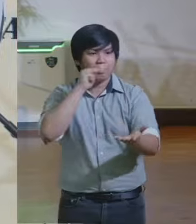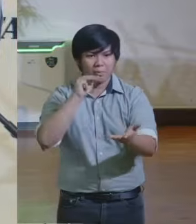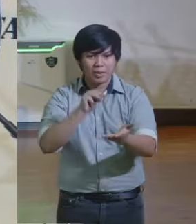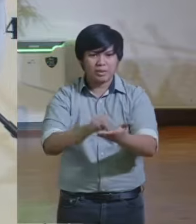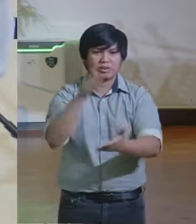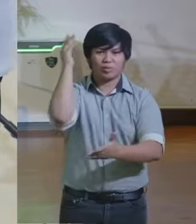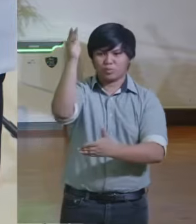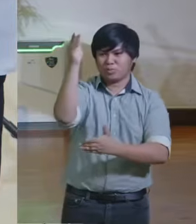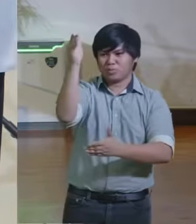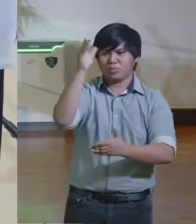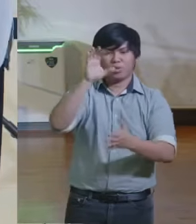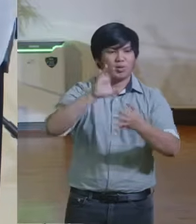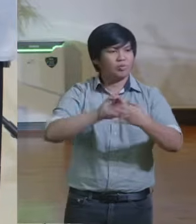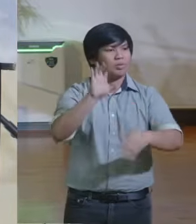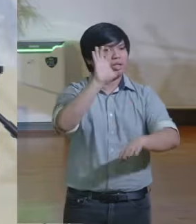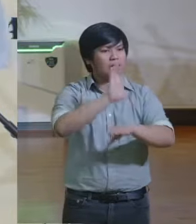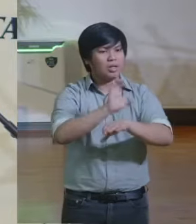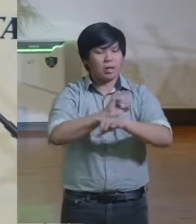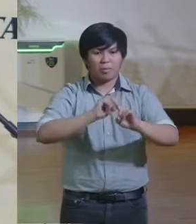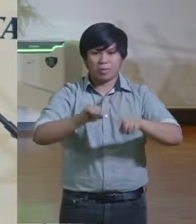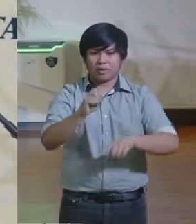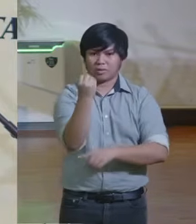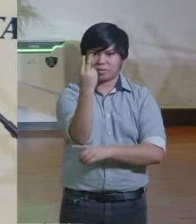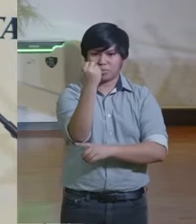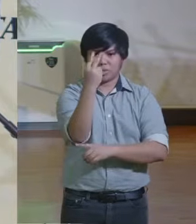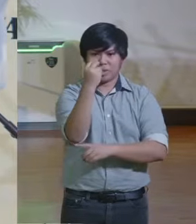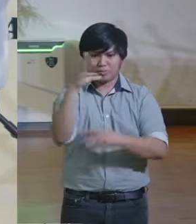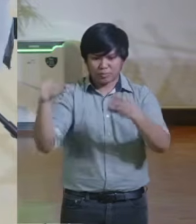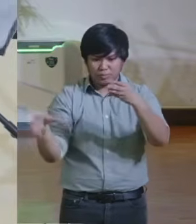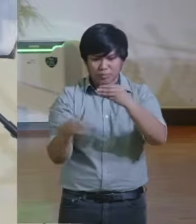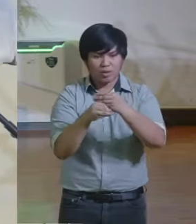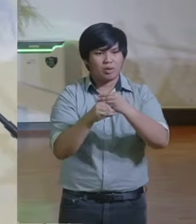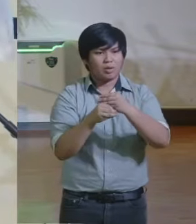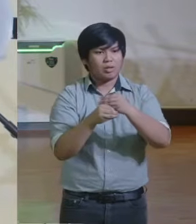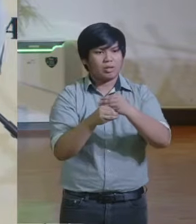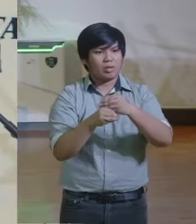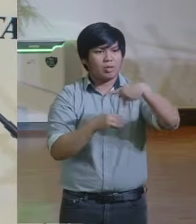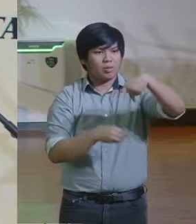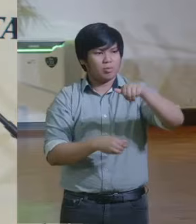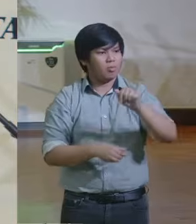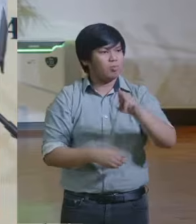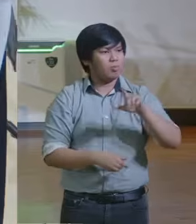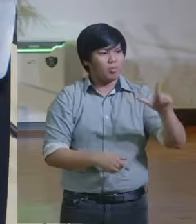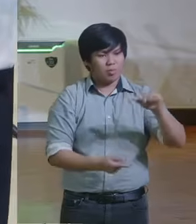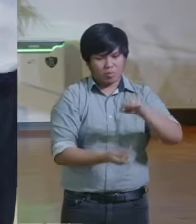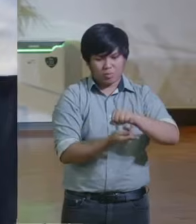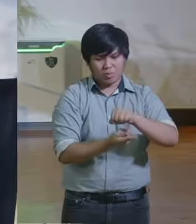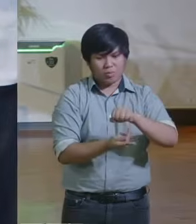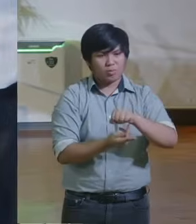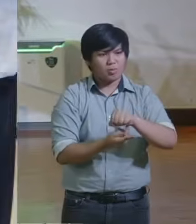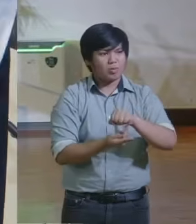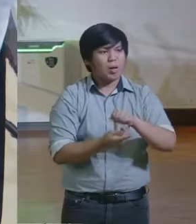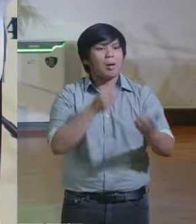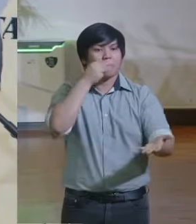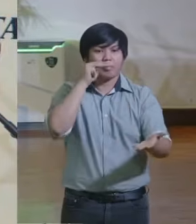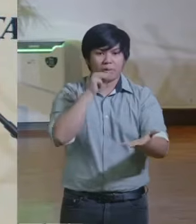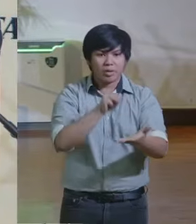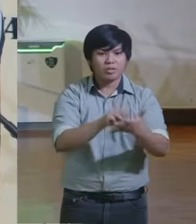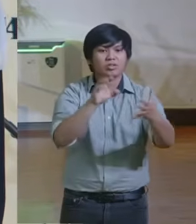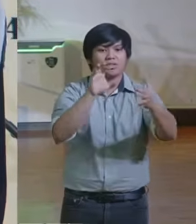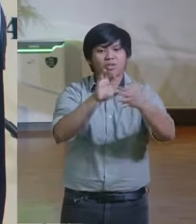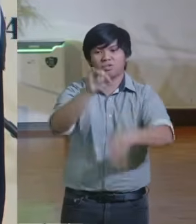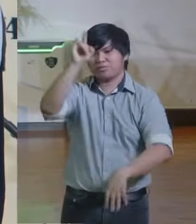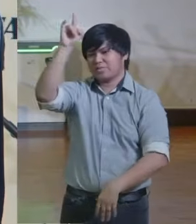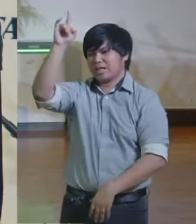the church. Pero yung 12 plus si Paul, sila lang po ang capital A apostles, messengers of